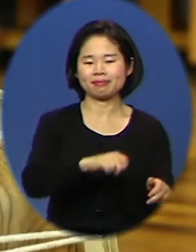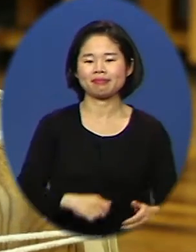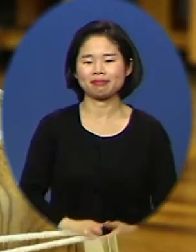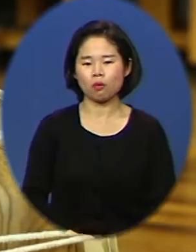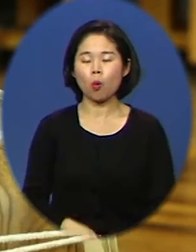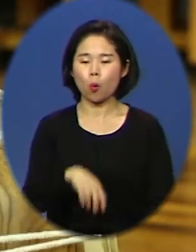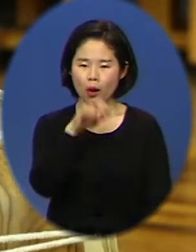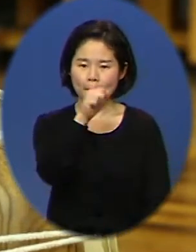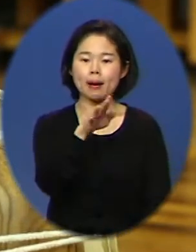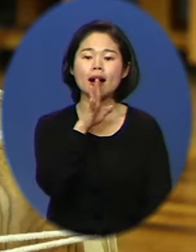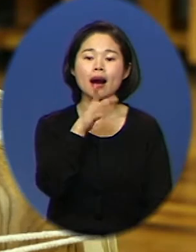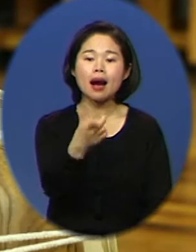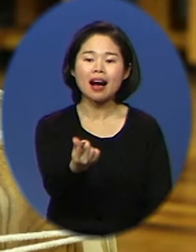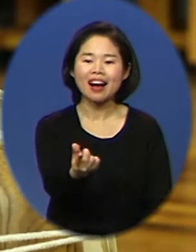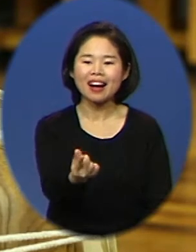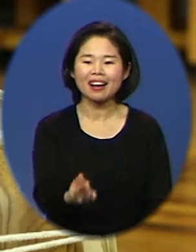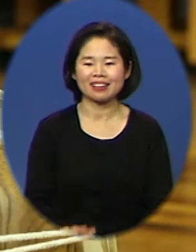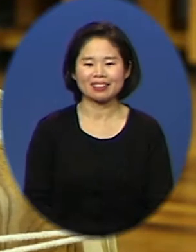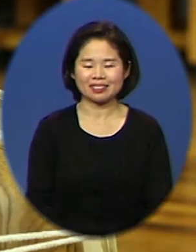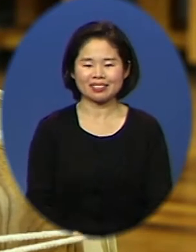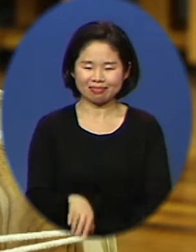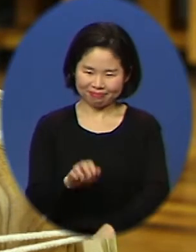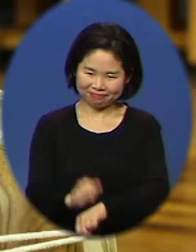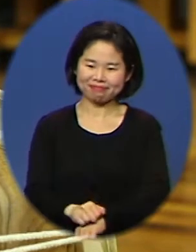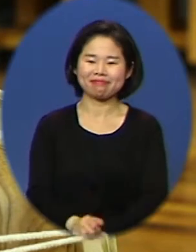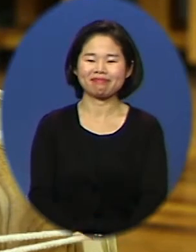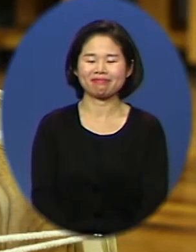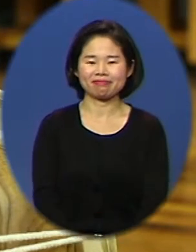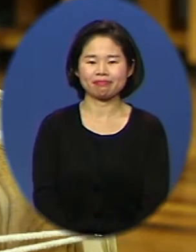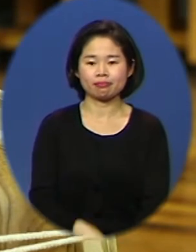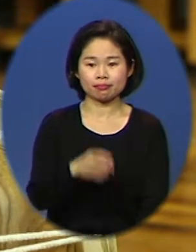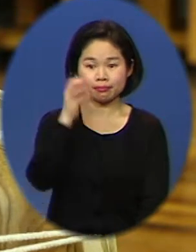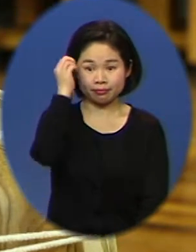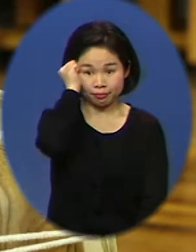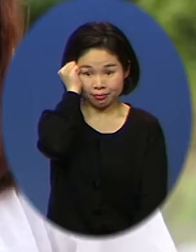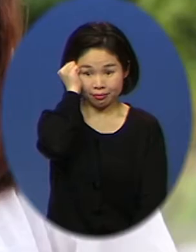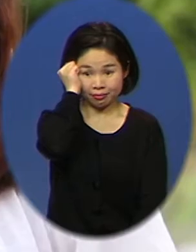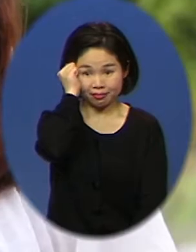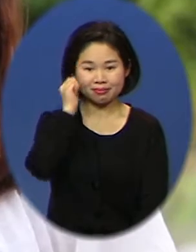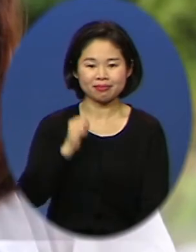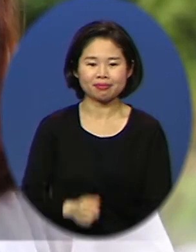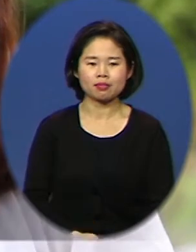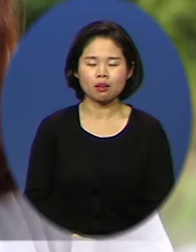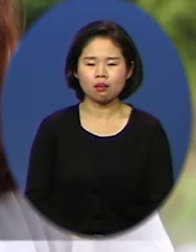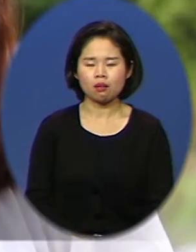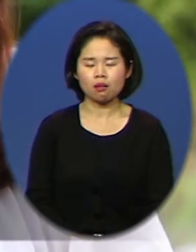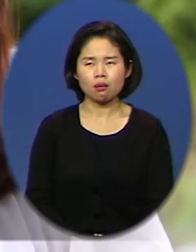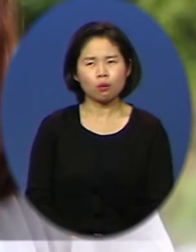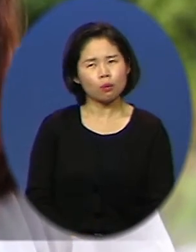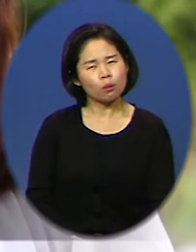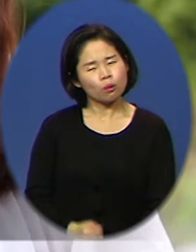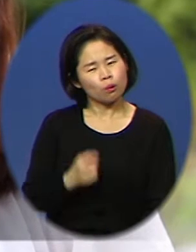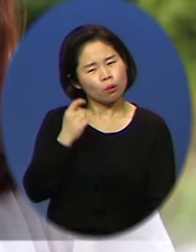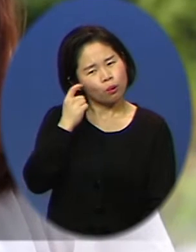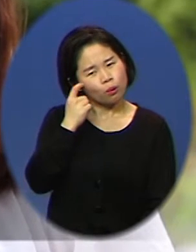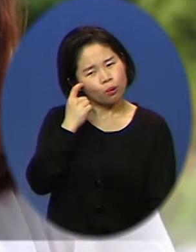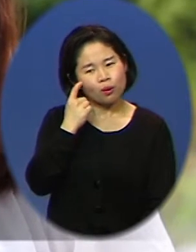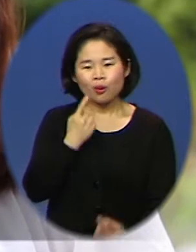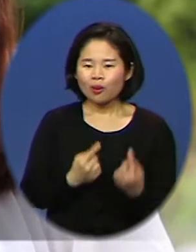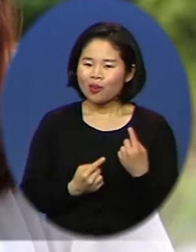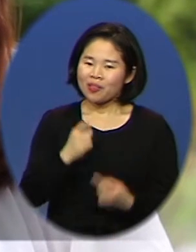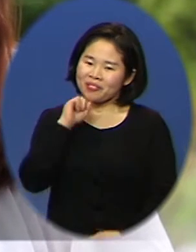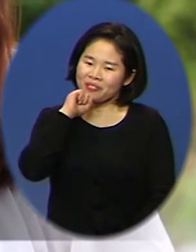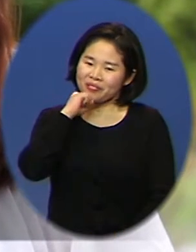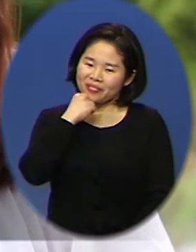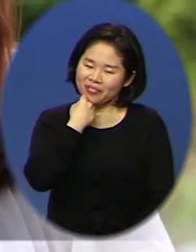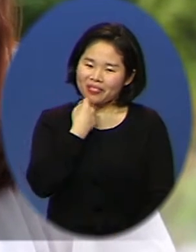시작. 좋아요. 아, 그거예요. 그겁니다. 아, 잘하셨어요. 그거예요. 기회차 까먹지 마시길. 생각보다 조금 어려웠는데 그래도